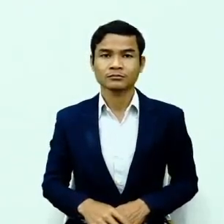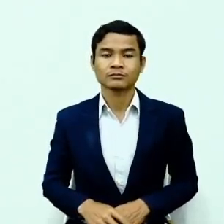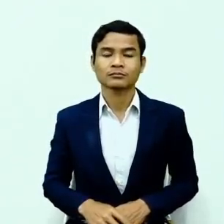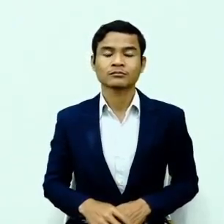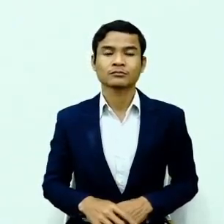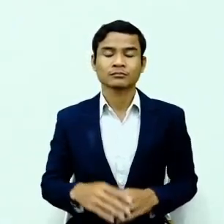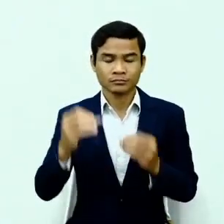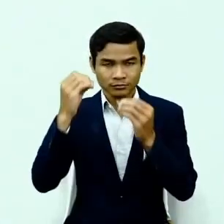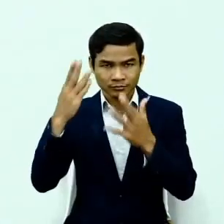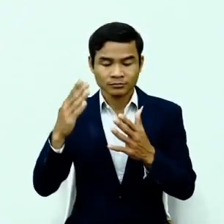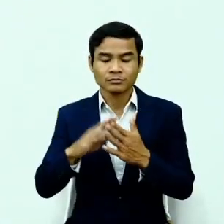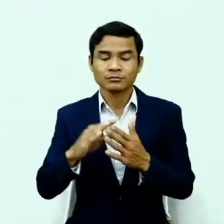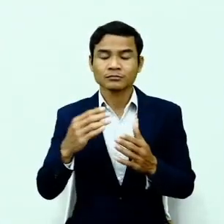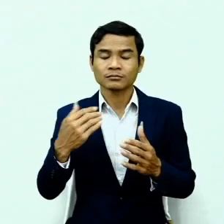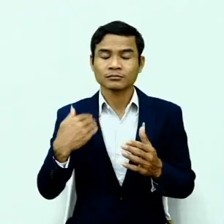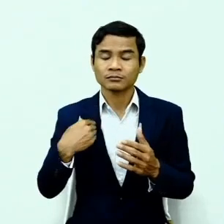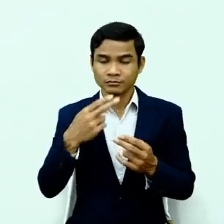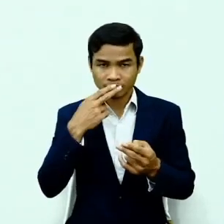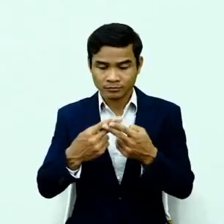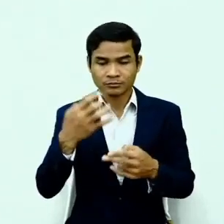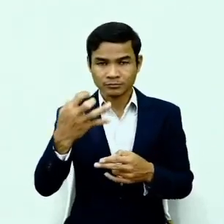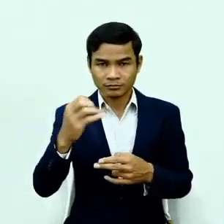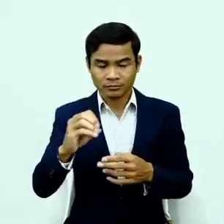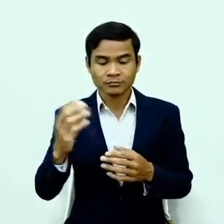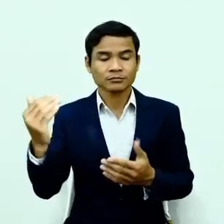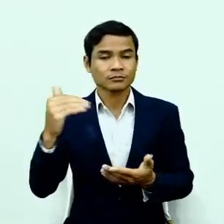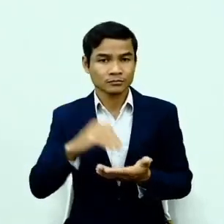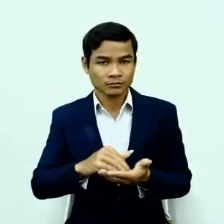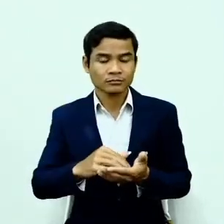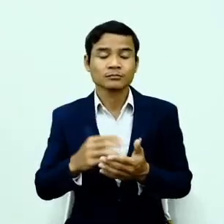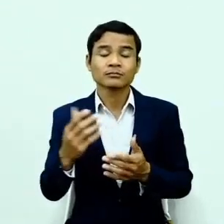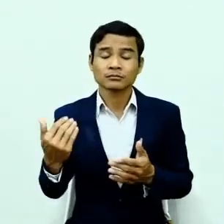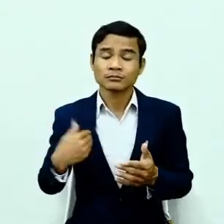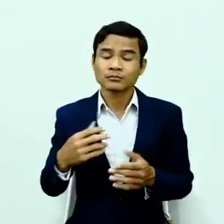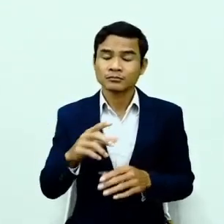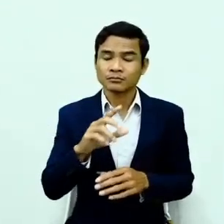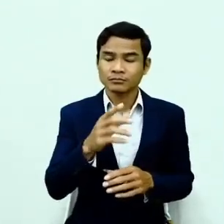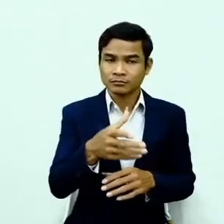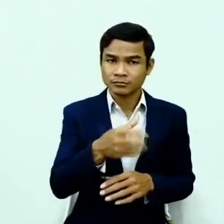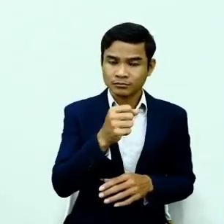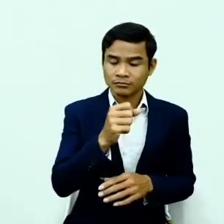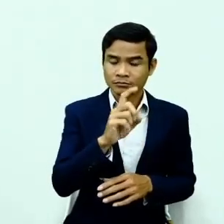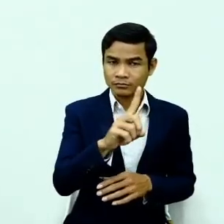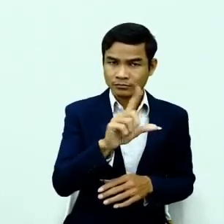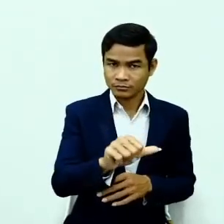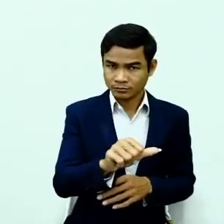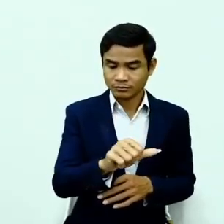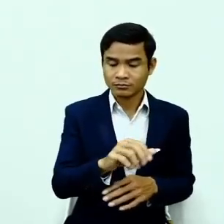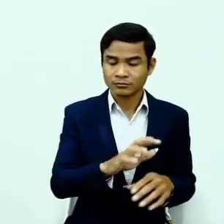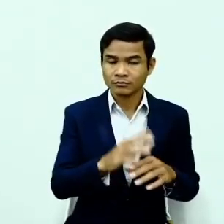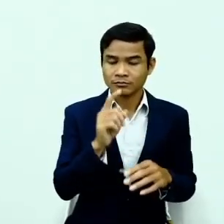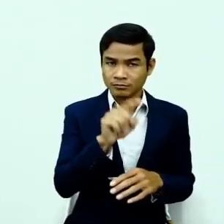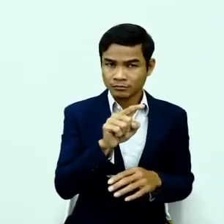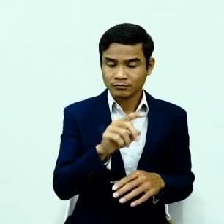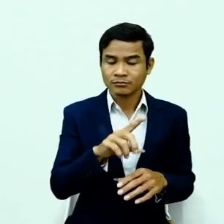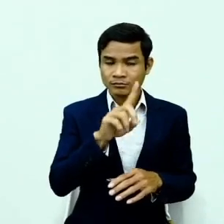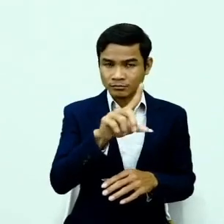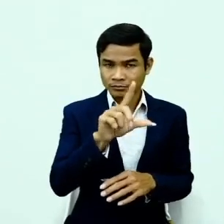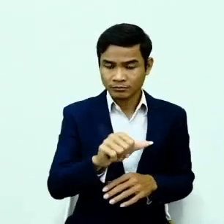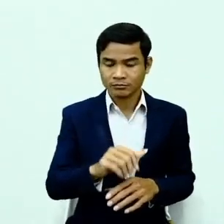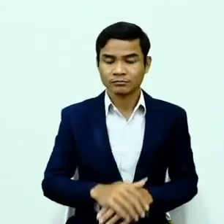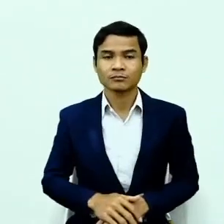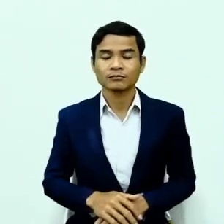chà chẳng là bây ban chùm lại chất sập một vấn cứ dương dốt chà dương dốt mùi rồi chà con mới